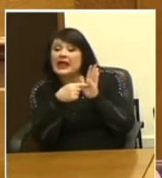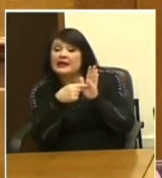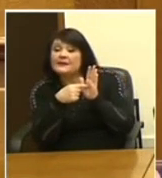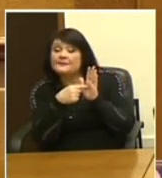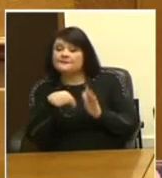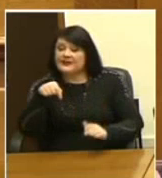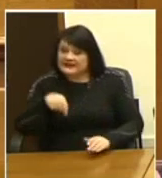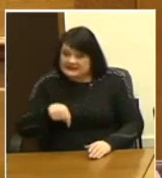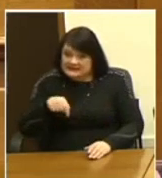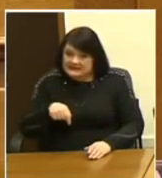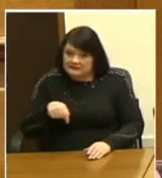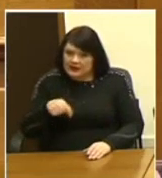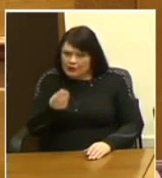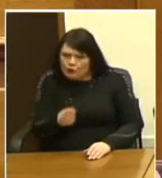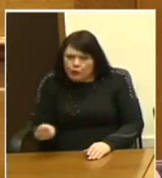κάνετε και ένα βήμα παραπάνω.